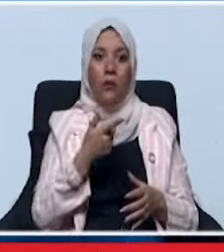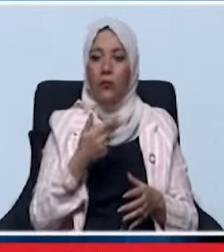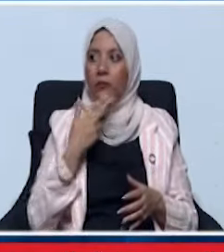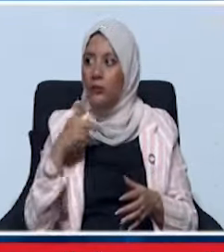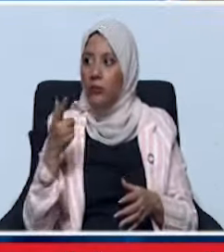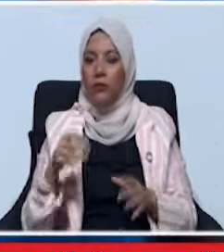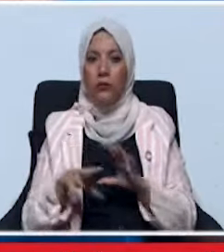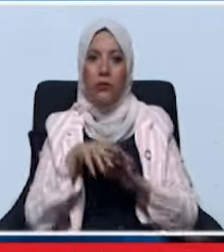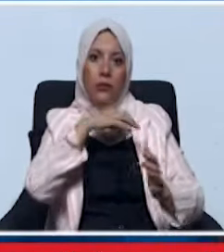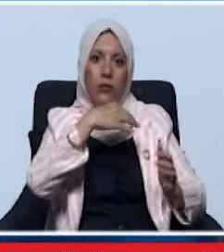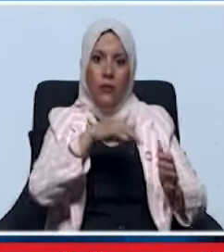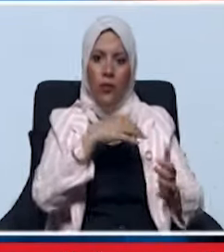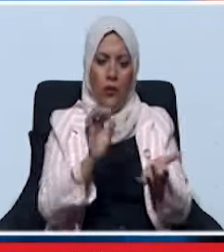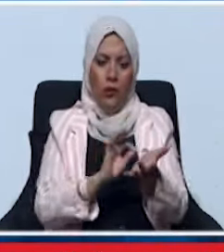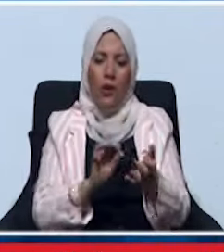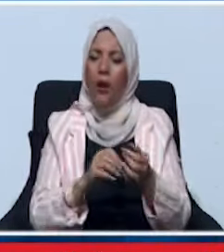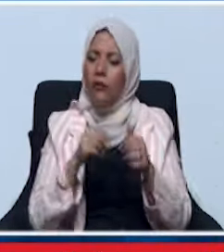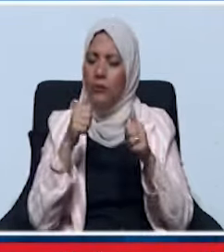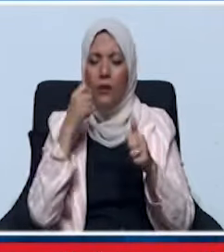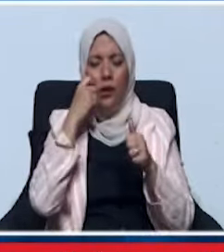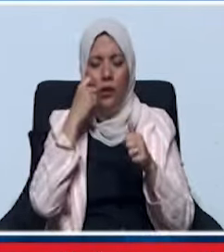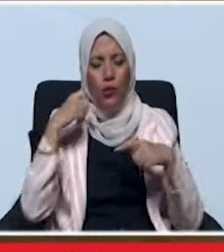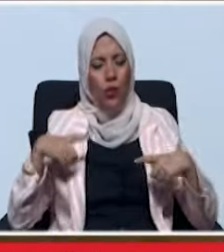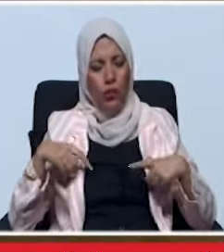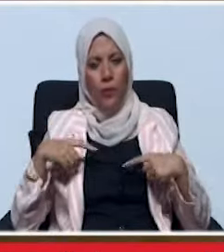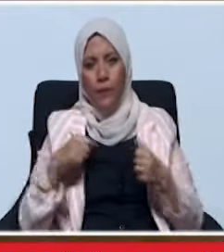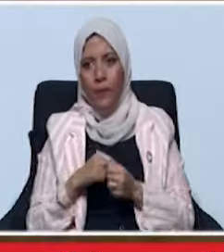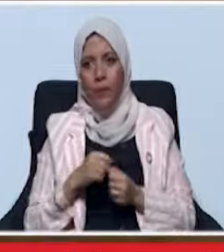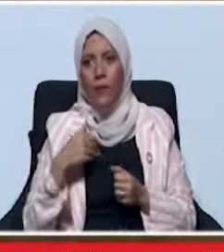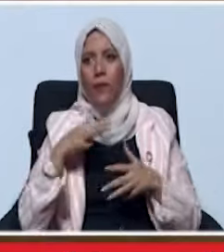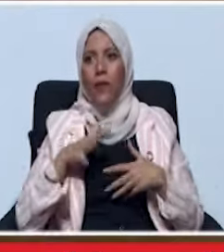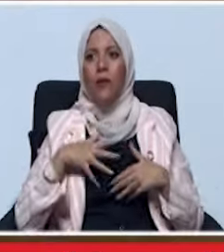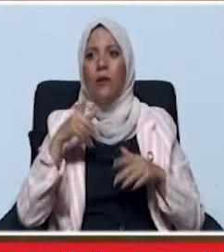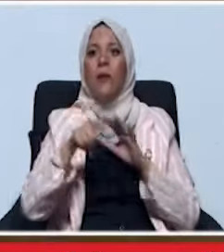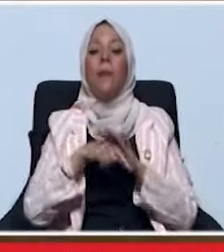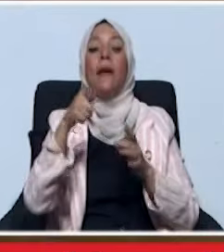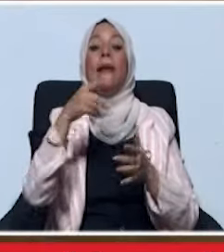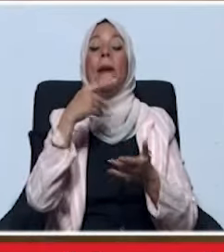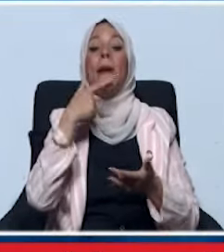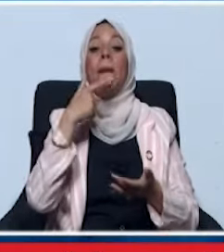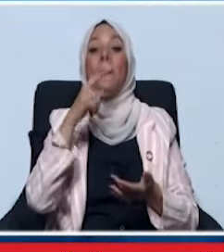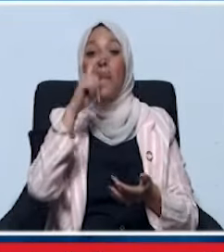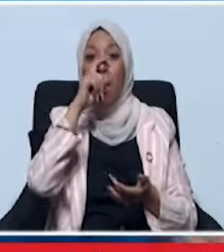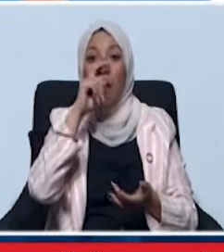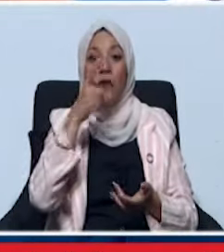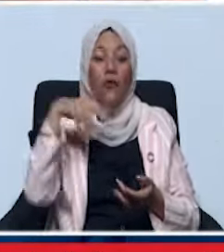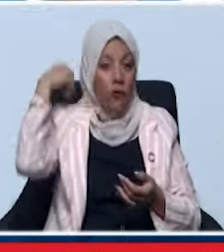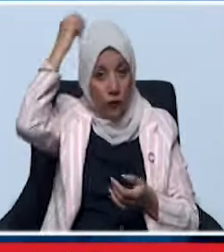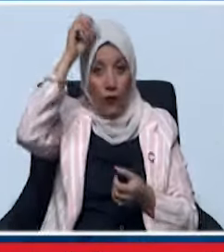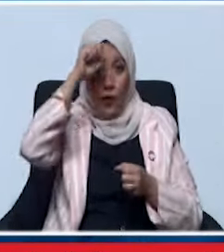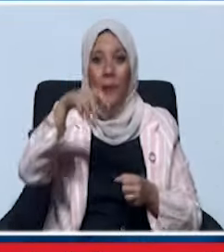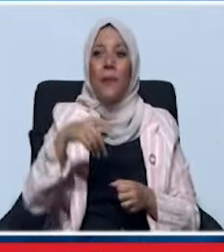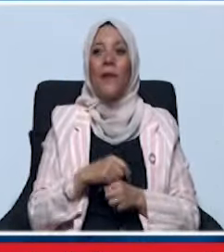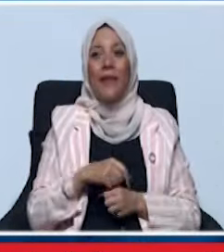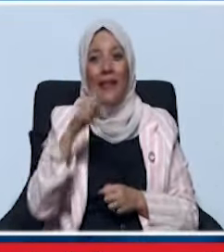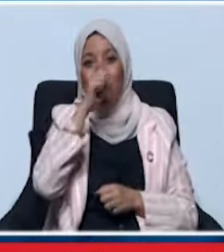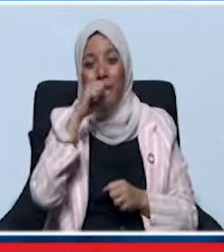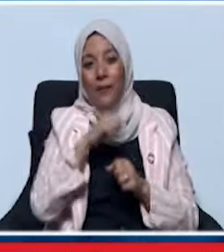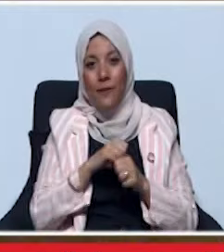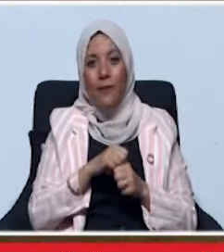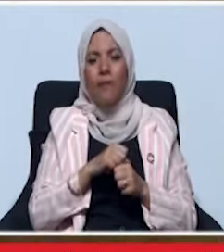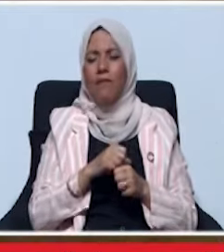الشريعي، الابنودي، لا لا لا لا. خليني حسن ابدا معاك الاول، انت منين اساسا؟ انا من سوهاج، بلد المواويل.